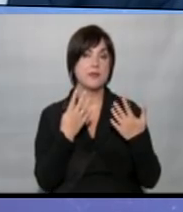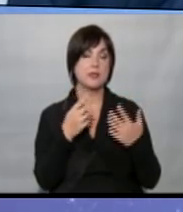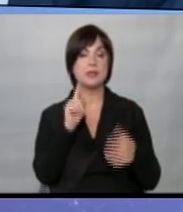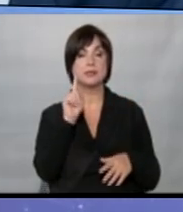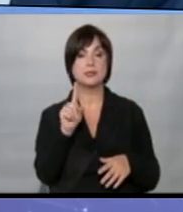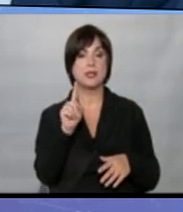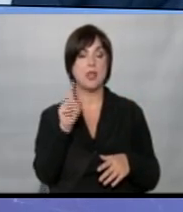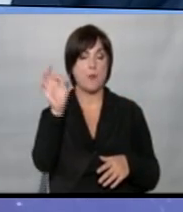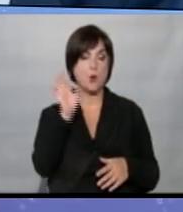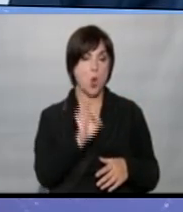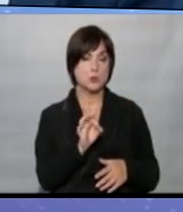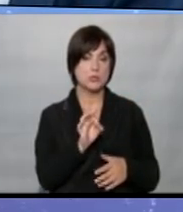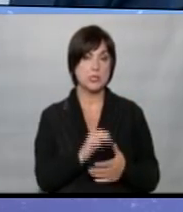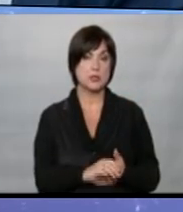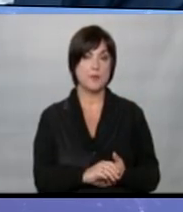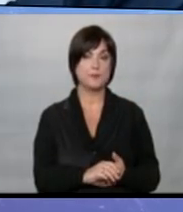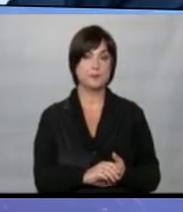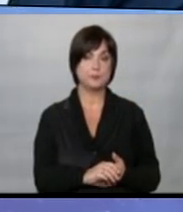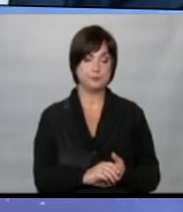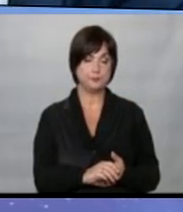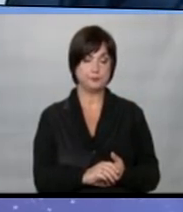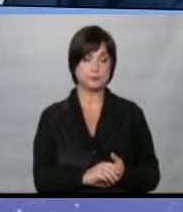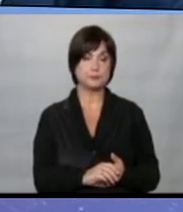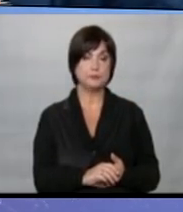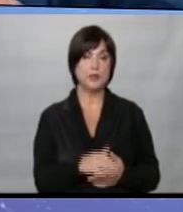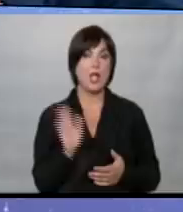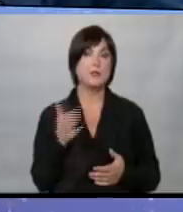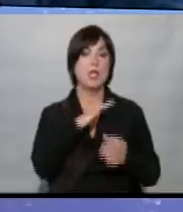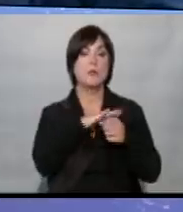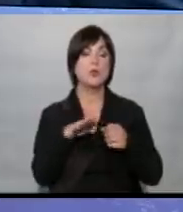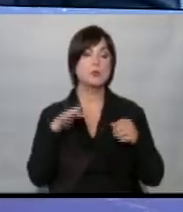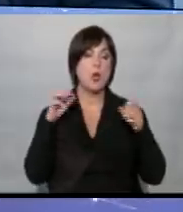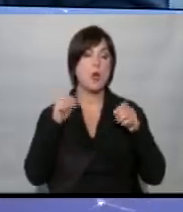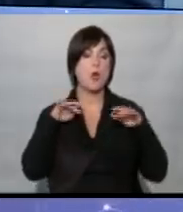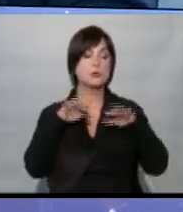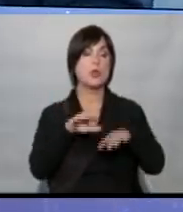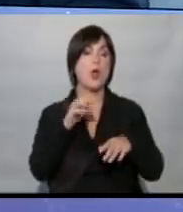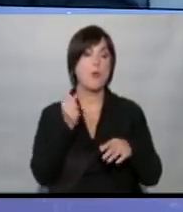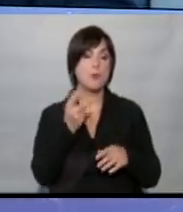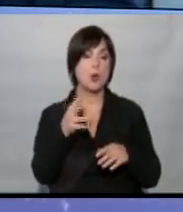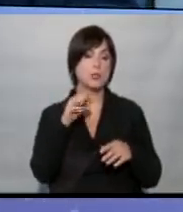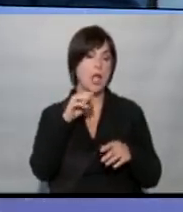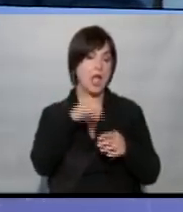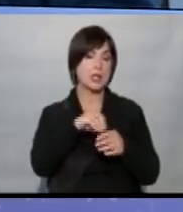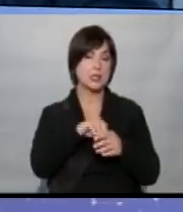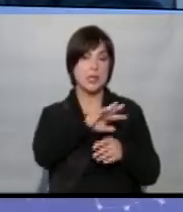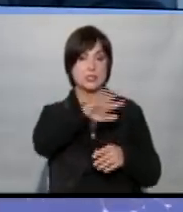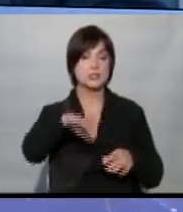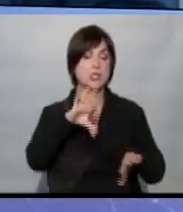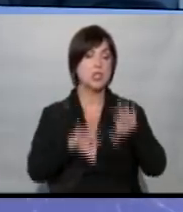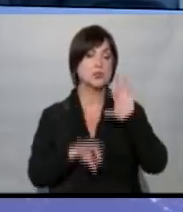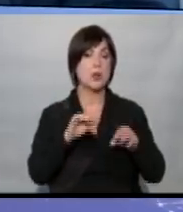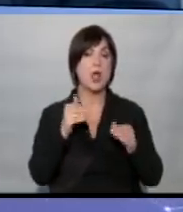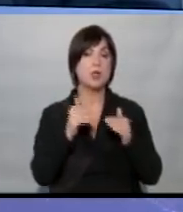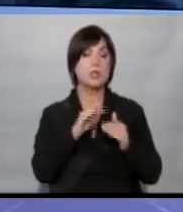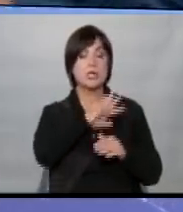или 2% колку е, ама не е постигнат цензус. Но, реално, ако споредиме со сите избори, ако